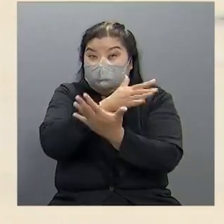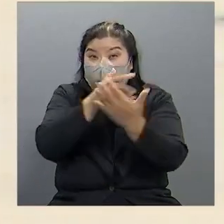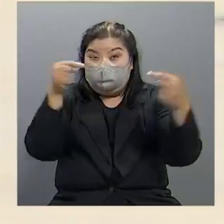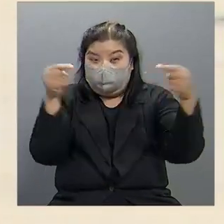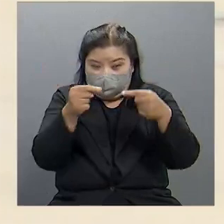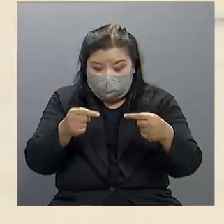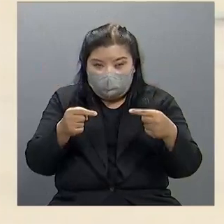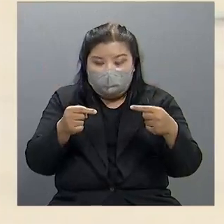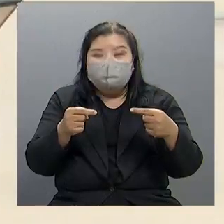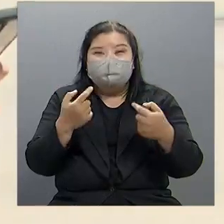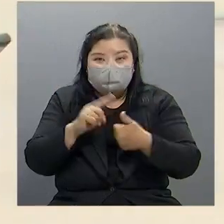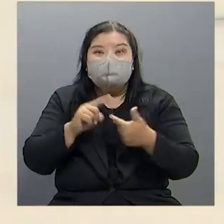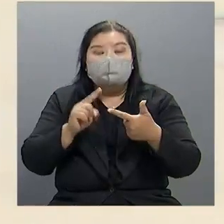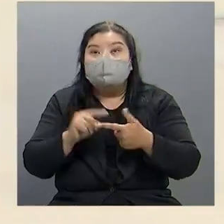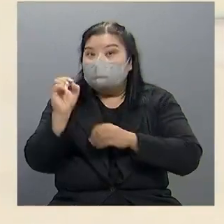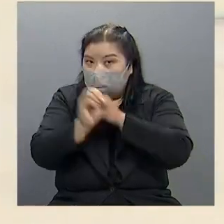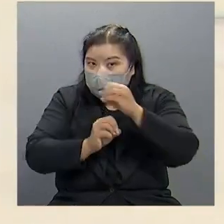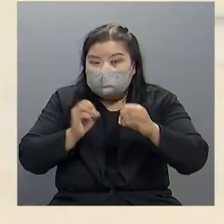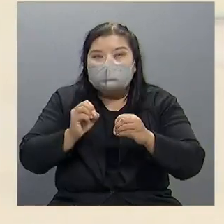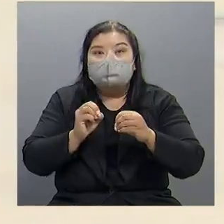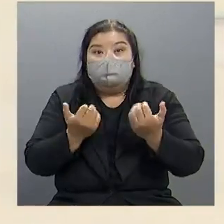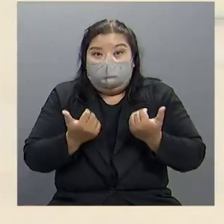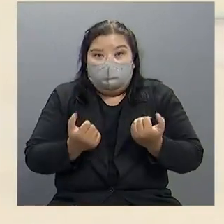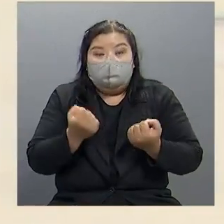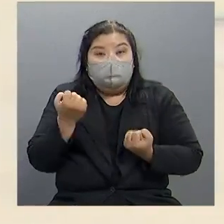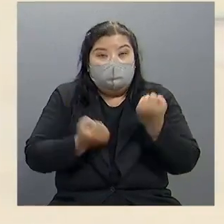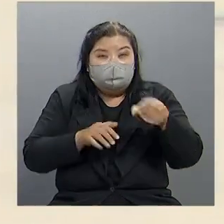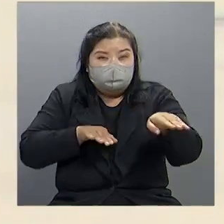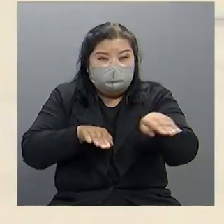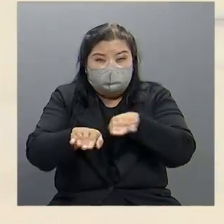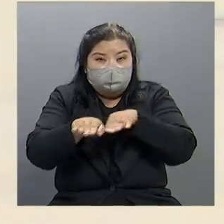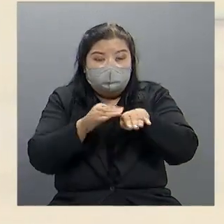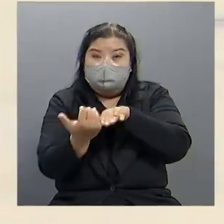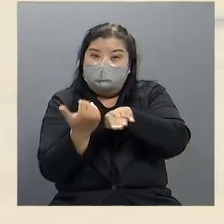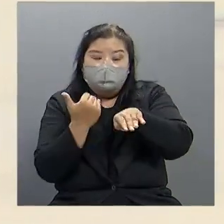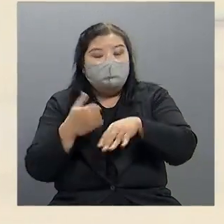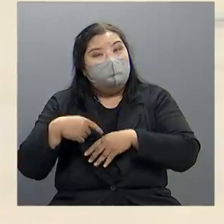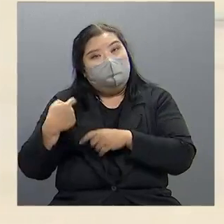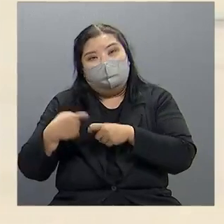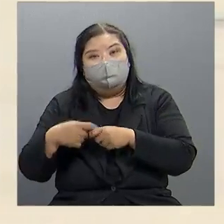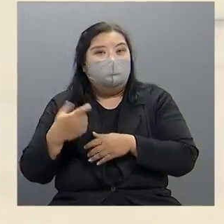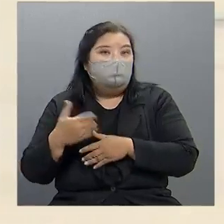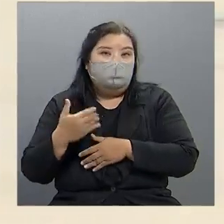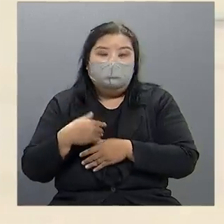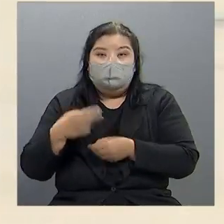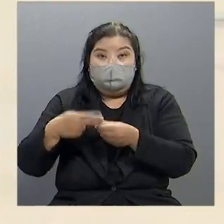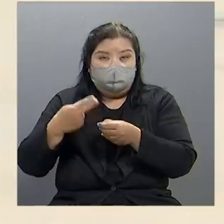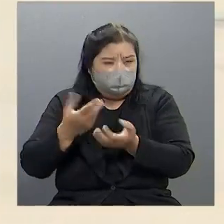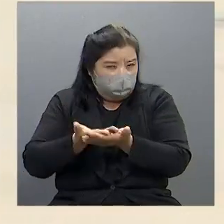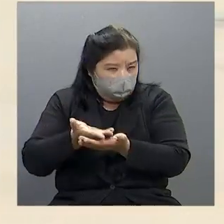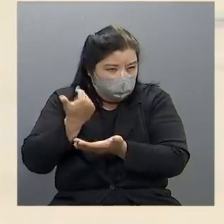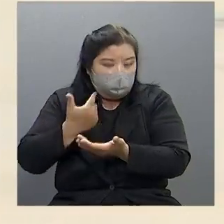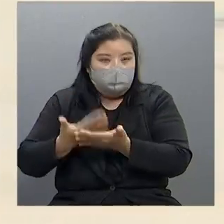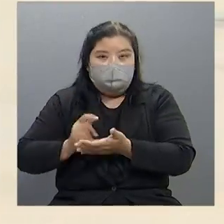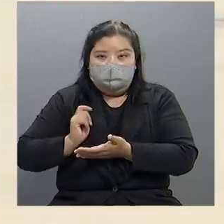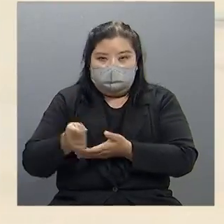ยิ่งในช่วงที่ถนนเนี่ยกำลังทำอยู่รถติดขัดแล้วแถมยังน้ำมันแพงสุดกู่แบบนี้ด้วยนะคะทางราง